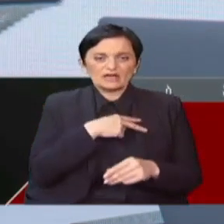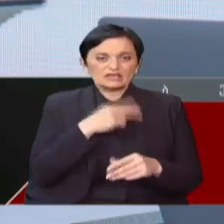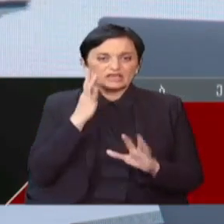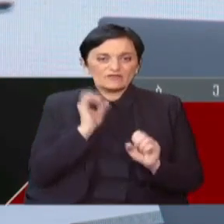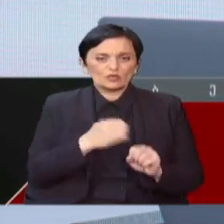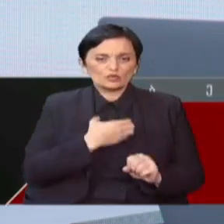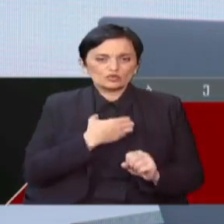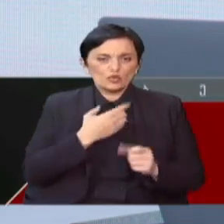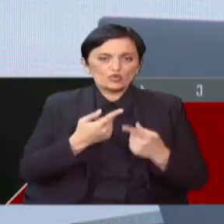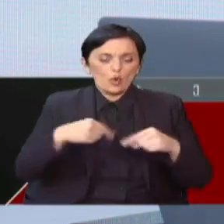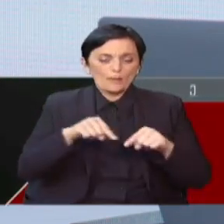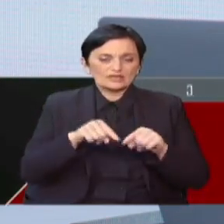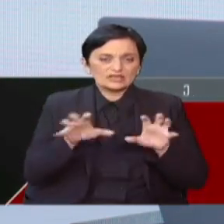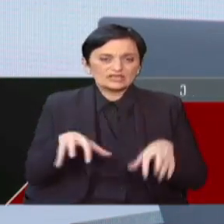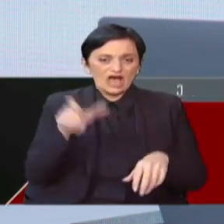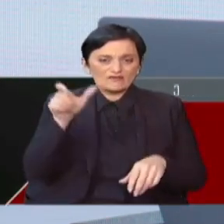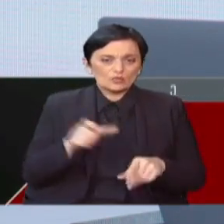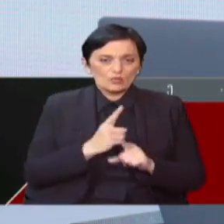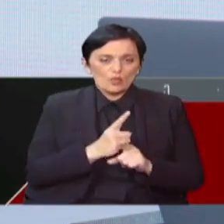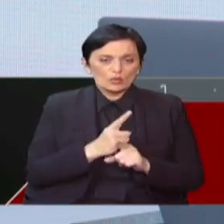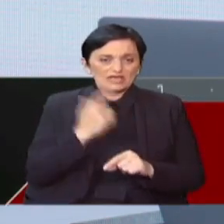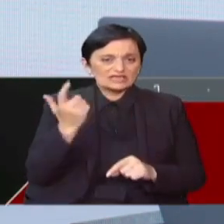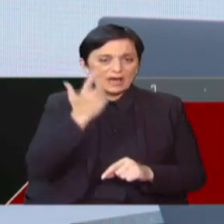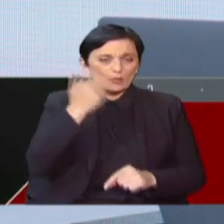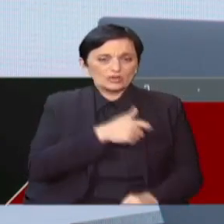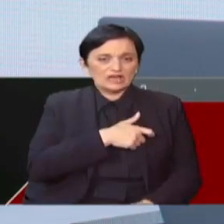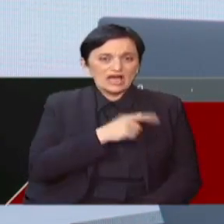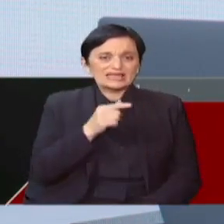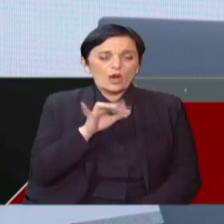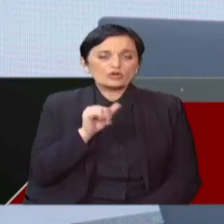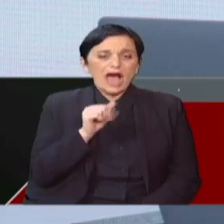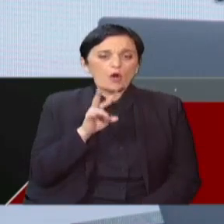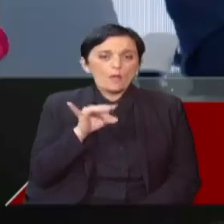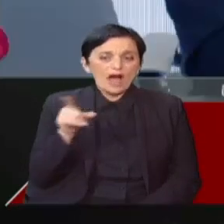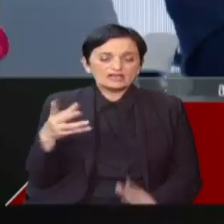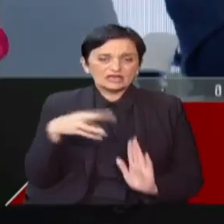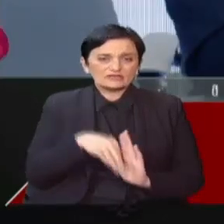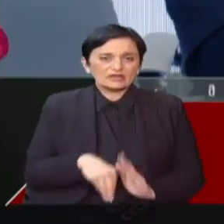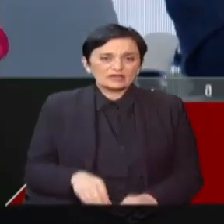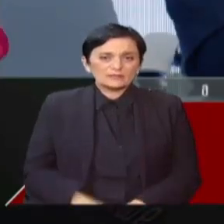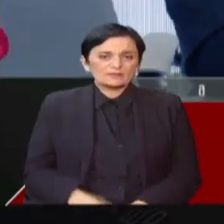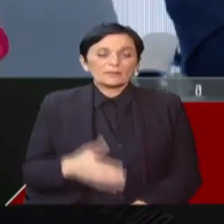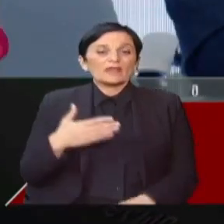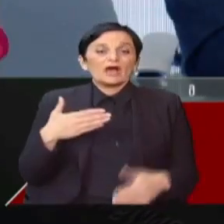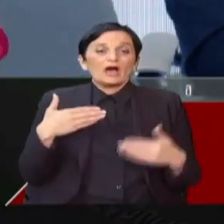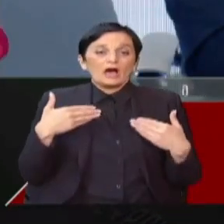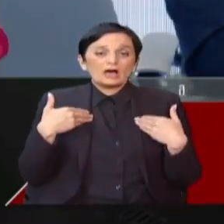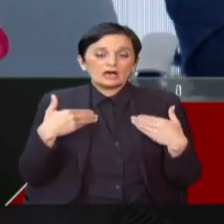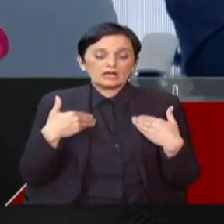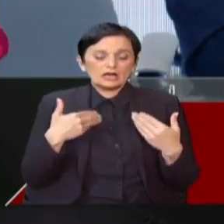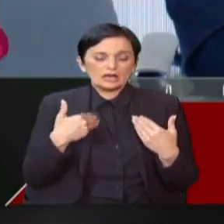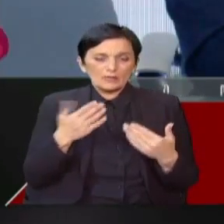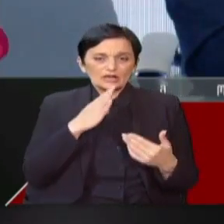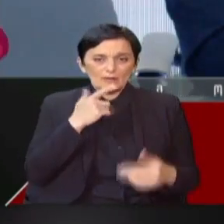თავდაცვისა და უშიშროების კომიტეტის თავმჯდომარის მოადგილე და მოუკიდებელი დეპუტატი თეონა აკუბარდია გვერდდება. გამარჯობა ქალბატონო თეონა,